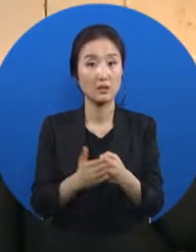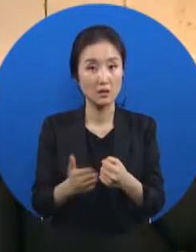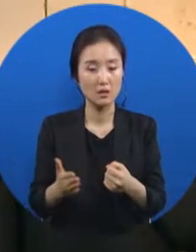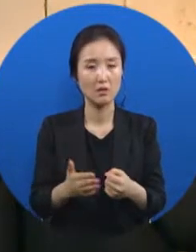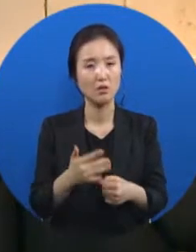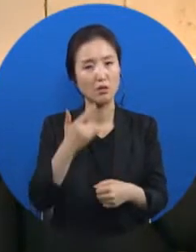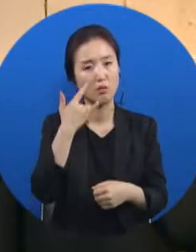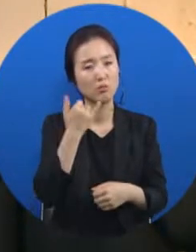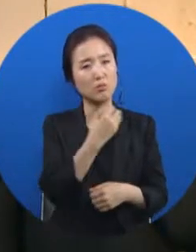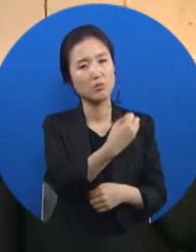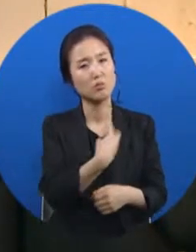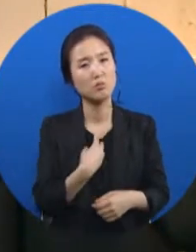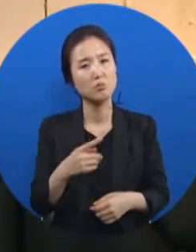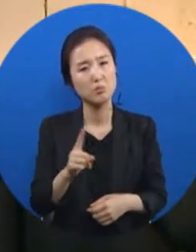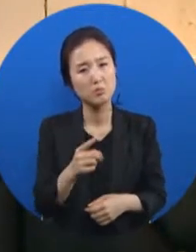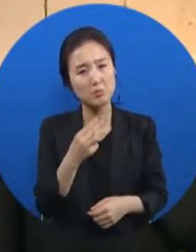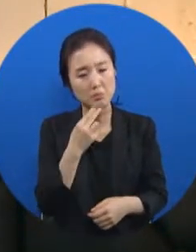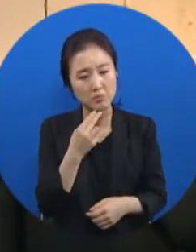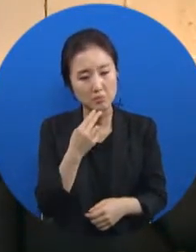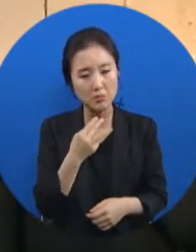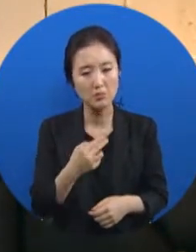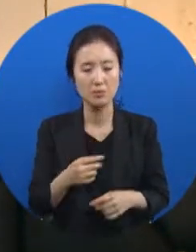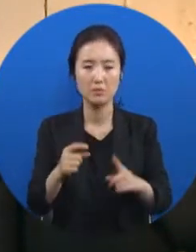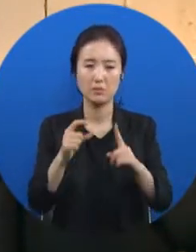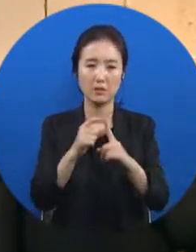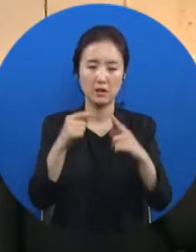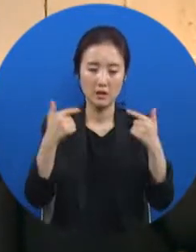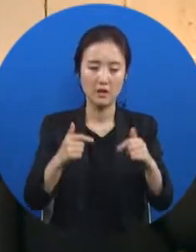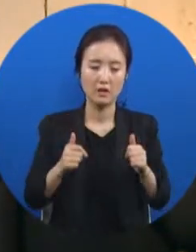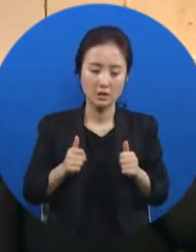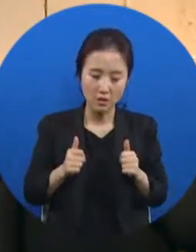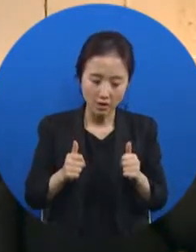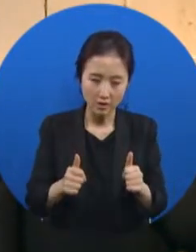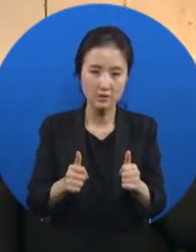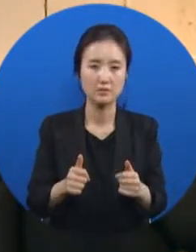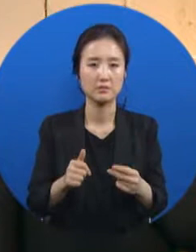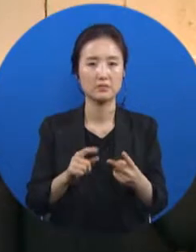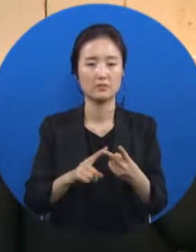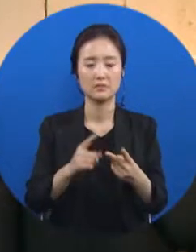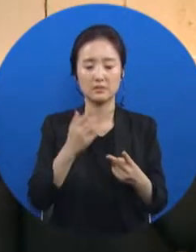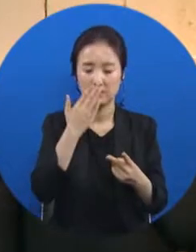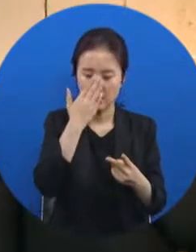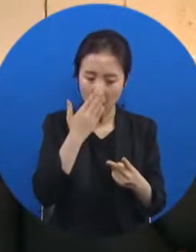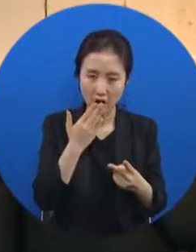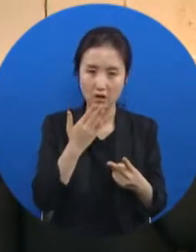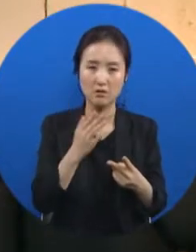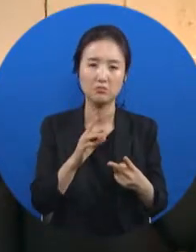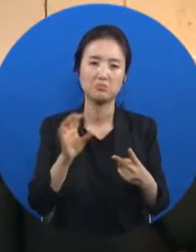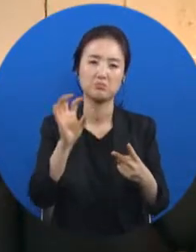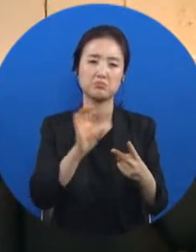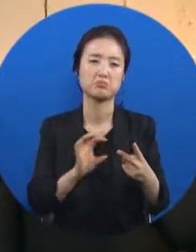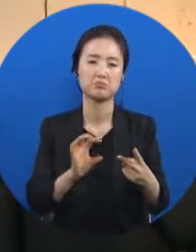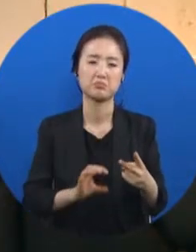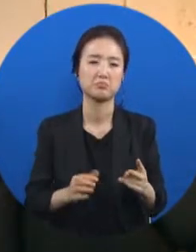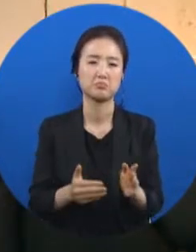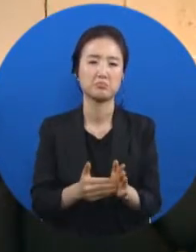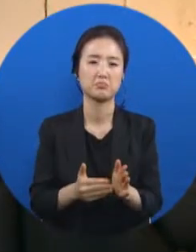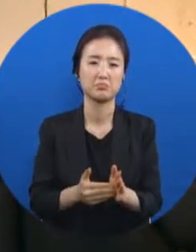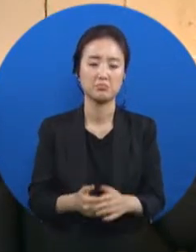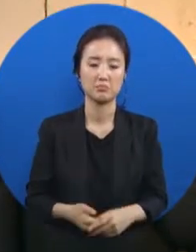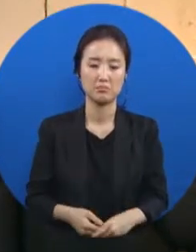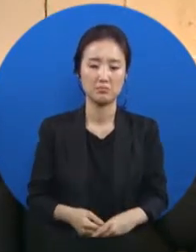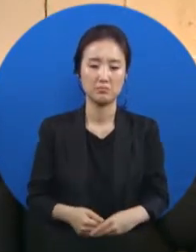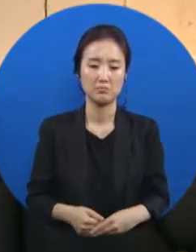늘 착하게 살아야 된다, 열심히 해야 된다. 지나고 나서 보니까 뭐 옛날에 열심히